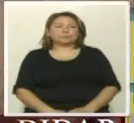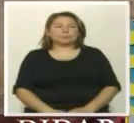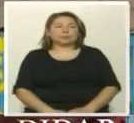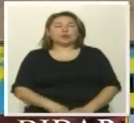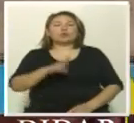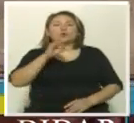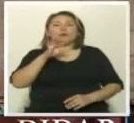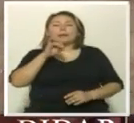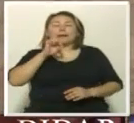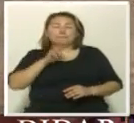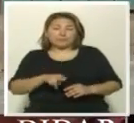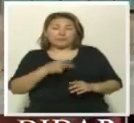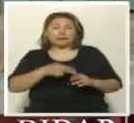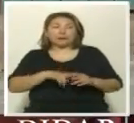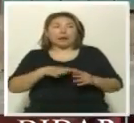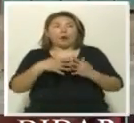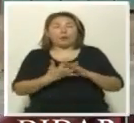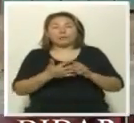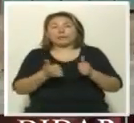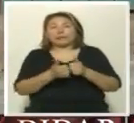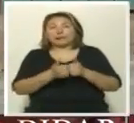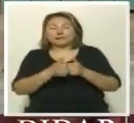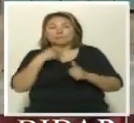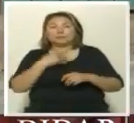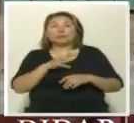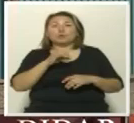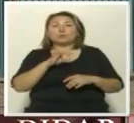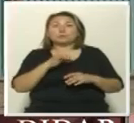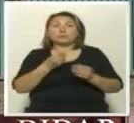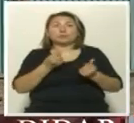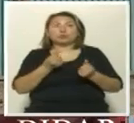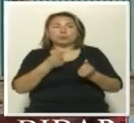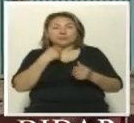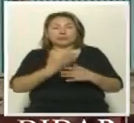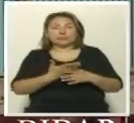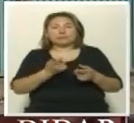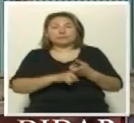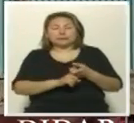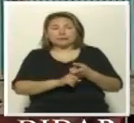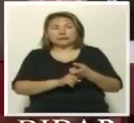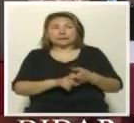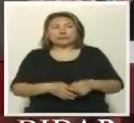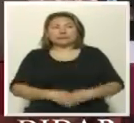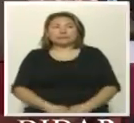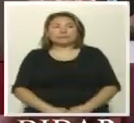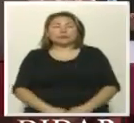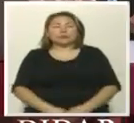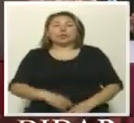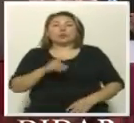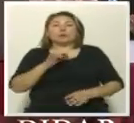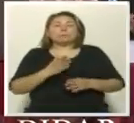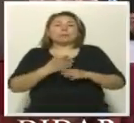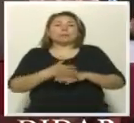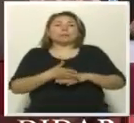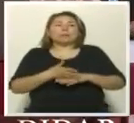Төлеп мыңға тарта халқы бар шағын ауыл. Ауыл халқының дені өндірістік бюджеттік мекемелерде еңбек етеді. Төлепке келген